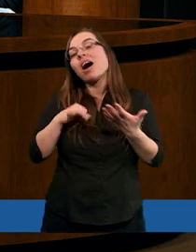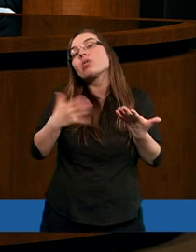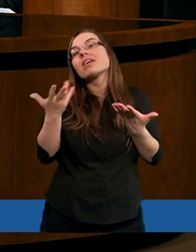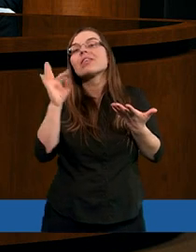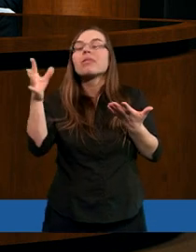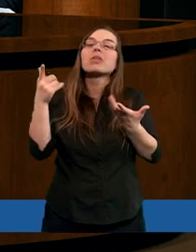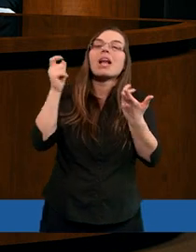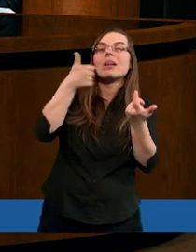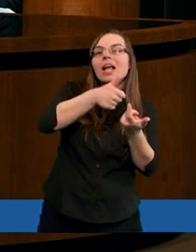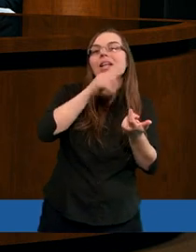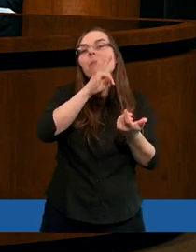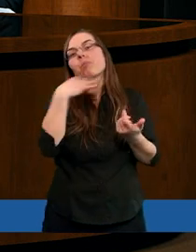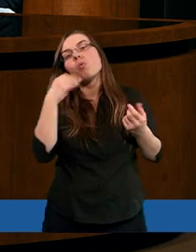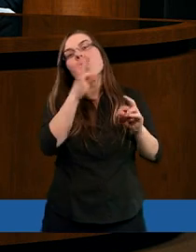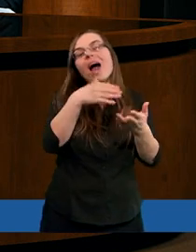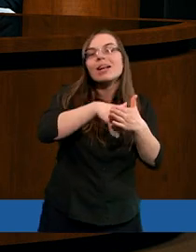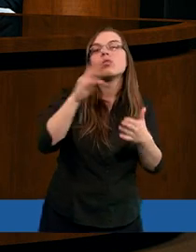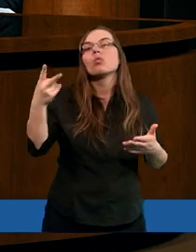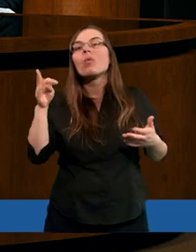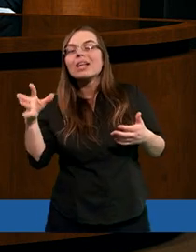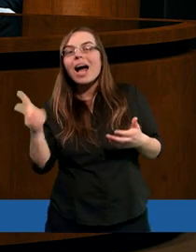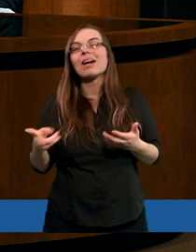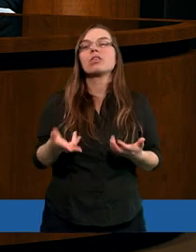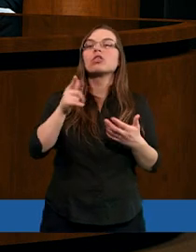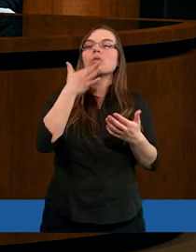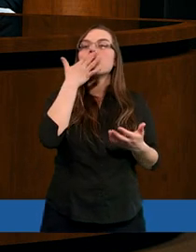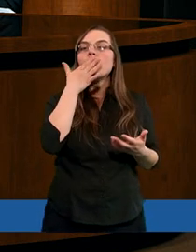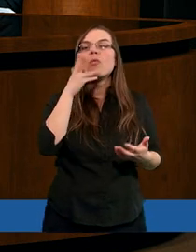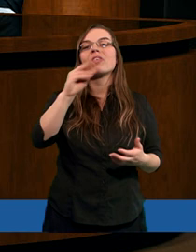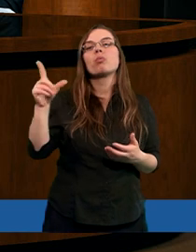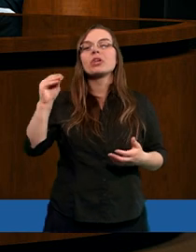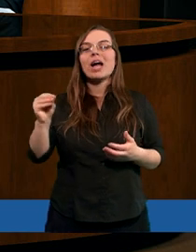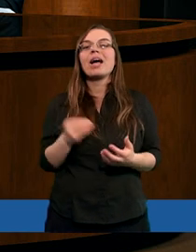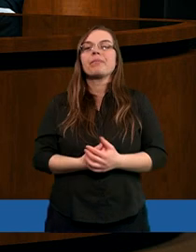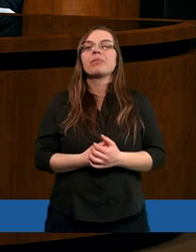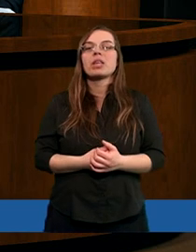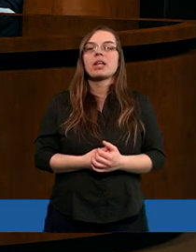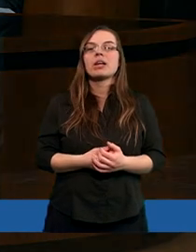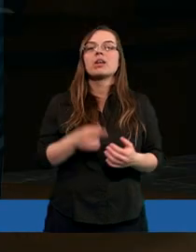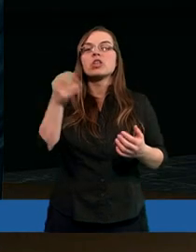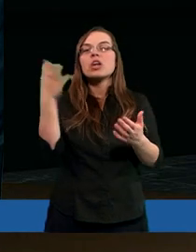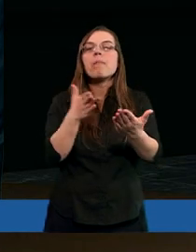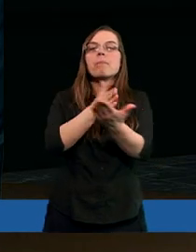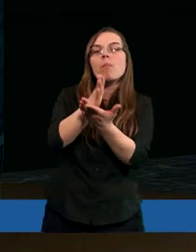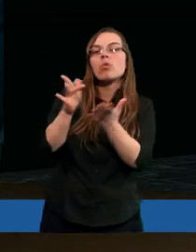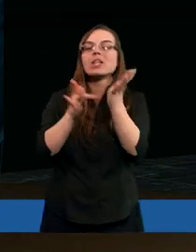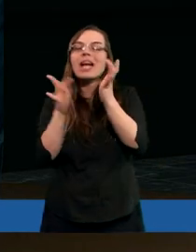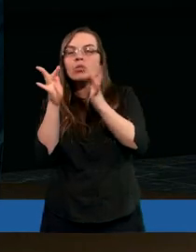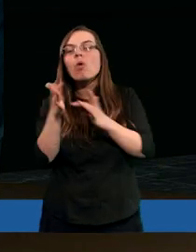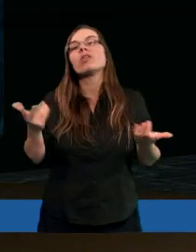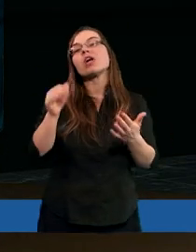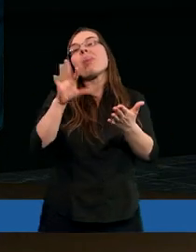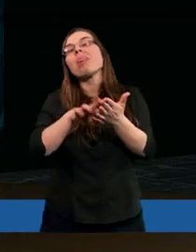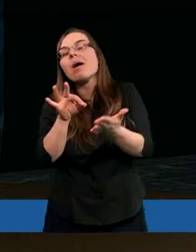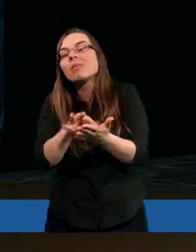jak mówił wcześniej Zbyszek o tym, że Piotr w zasadzie chciał pomóc Jezusowi, powiedział, że na